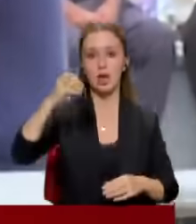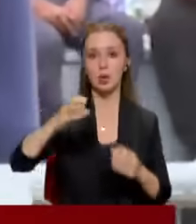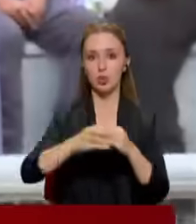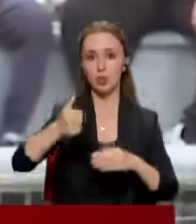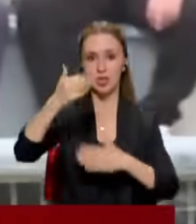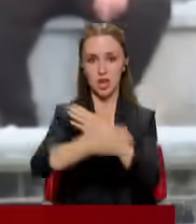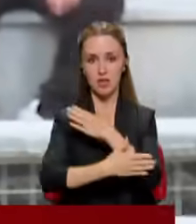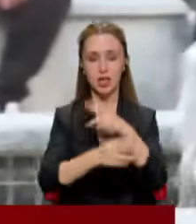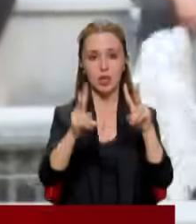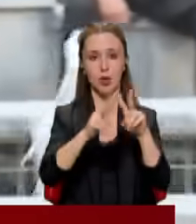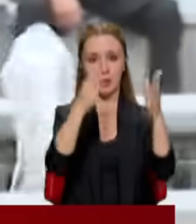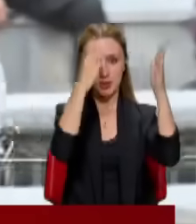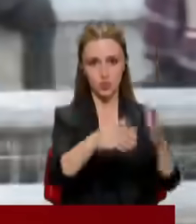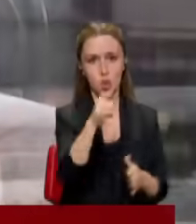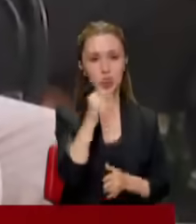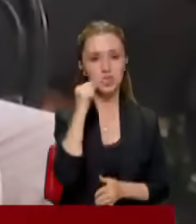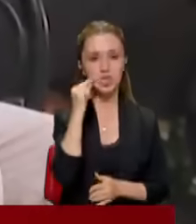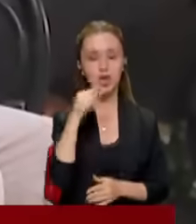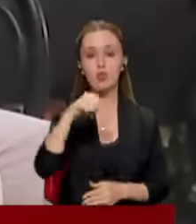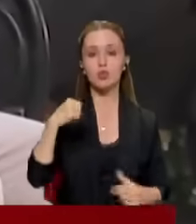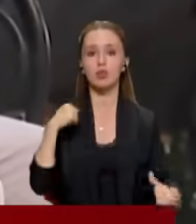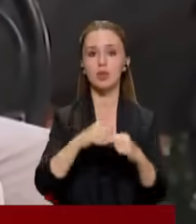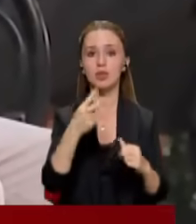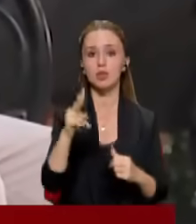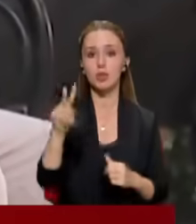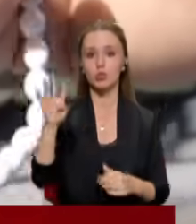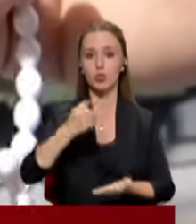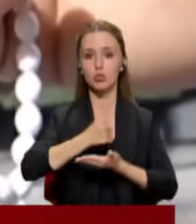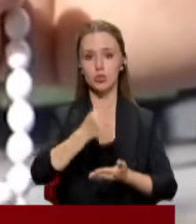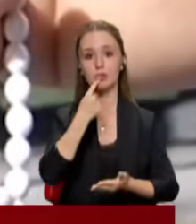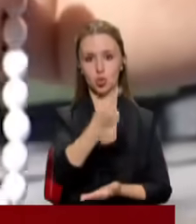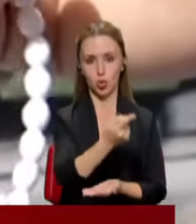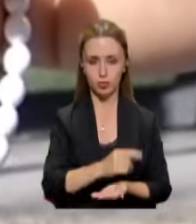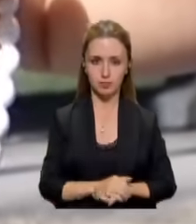Grup Başkan Vekili Muhammed Emin Akbaşoğlu ise bu kez 2024 bütçesini işaret etti.